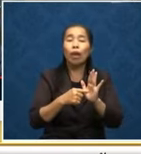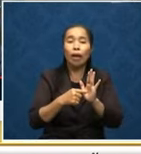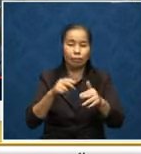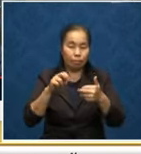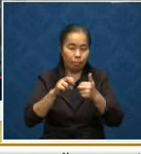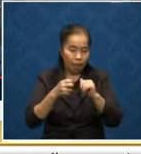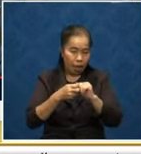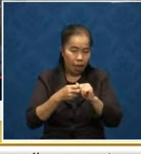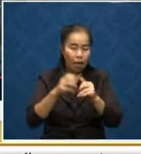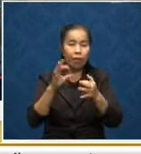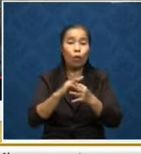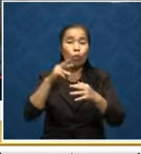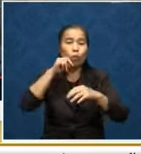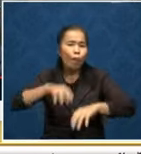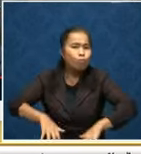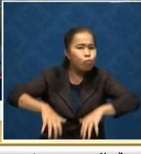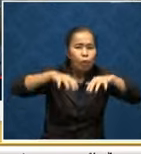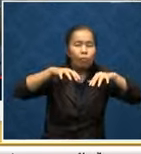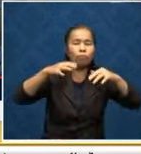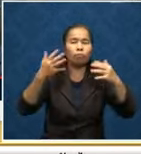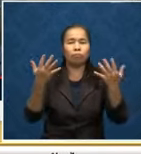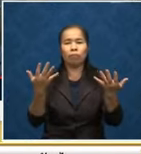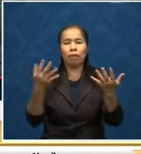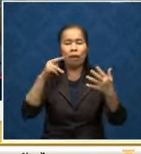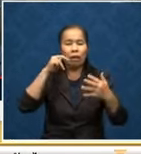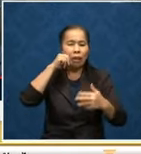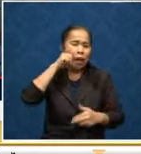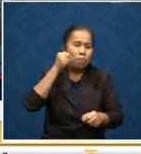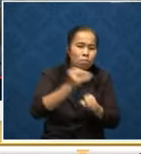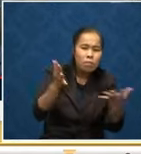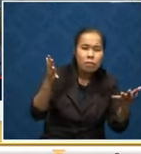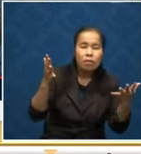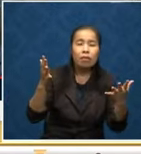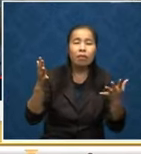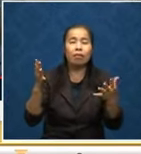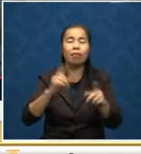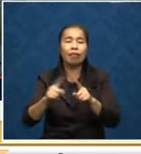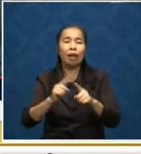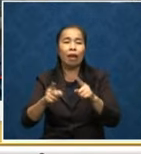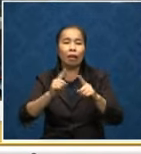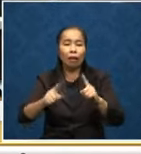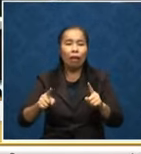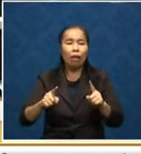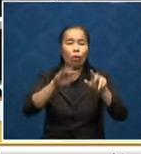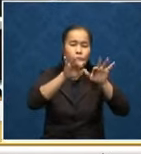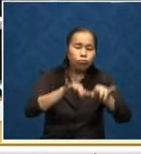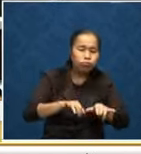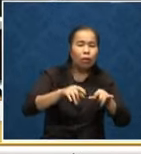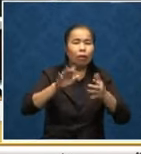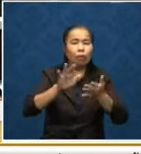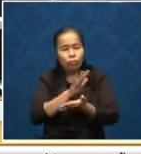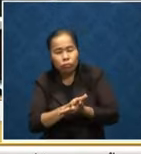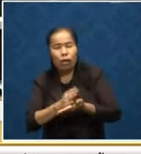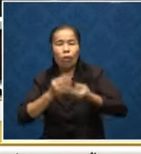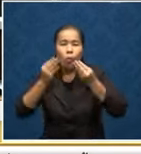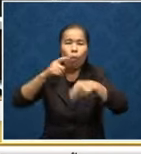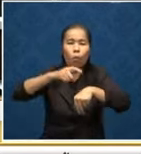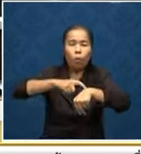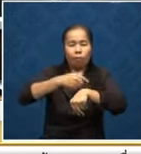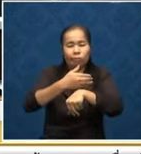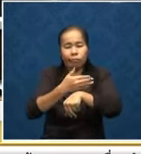อาจจะมีอุทกภัยในพื้นที่น้ำท่วมน้ำแล้งแต่กว่าที่จะดำเนินการในเรื่องของเอกสารต่างๆเนี่ยนะครับ